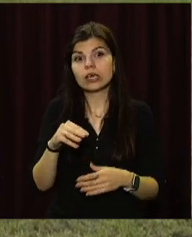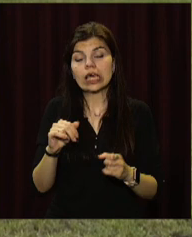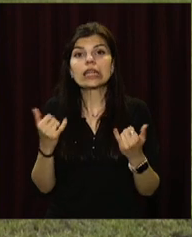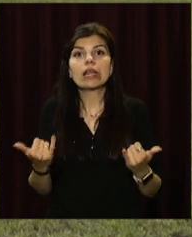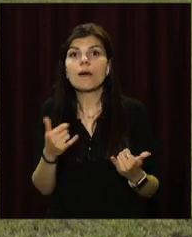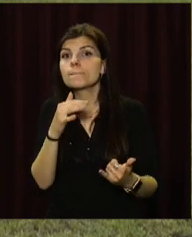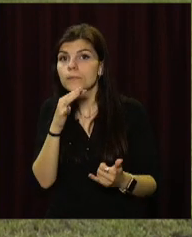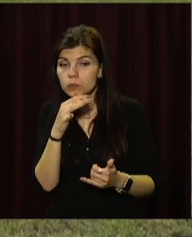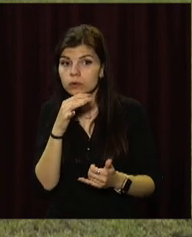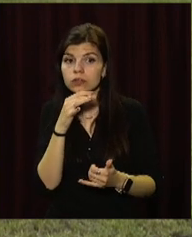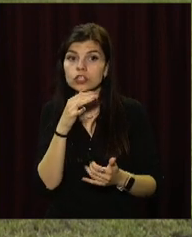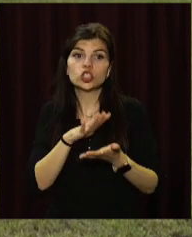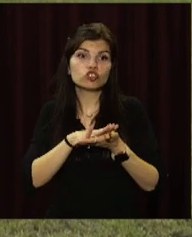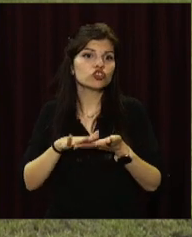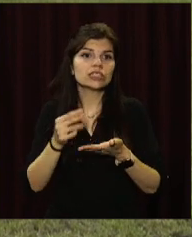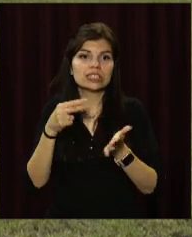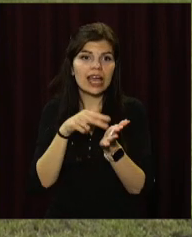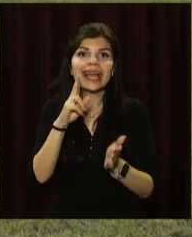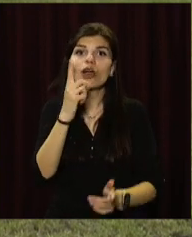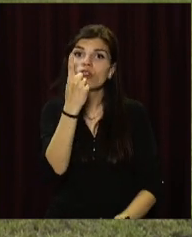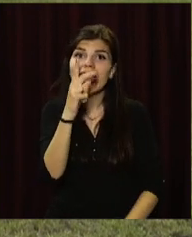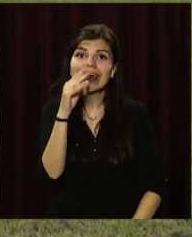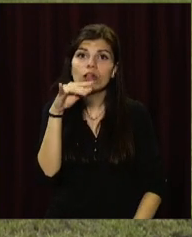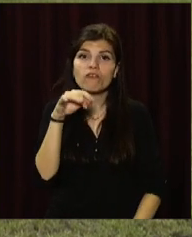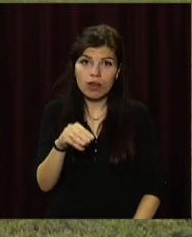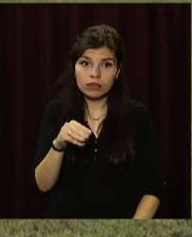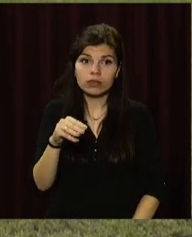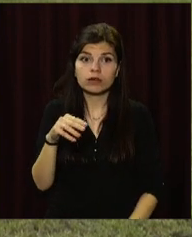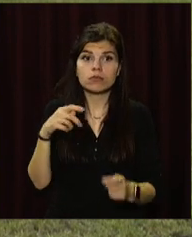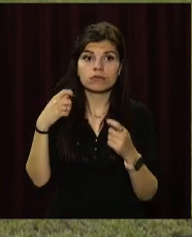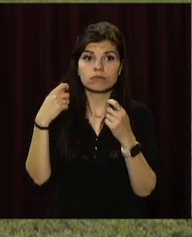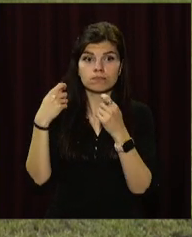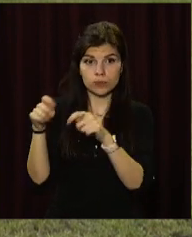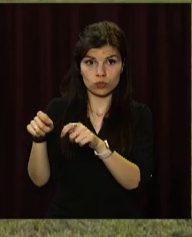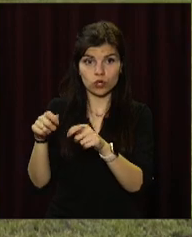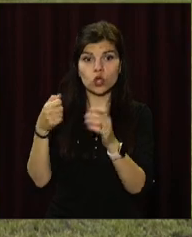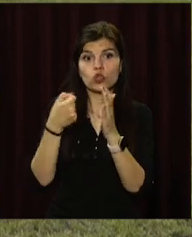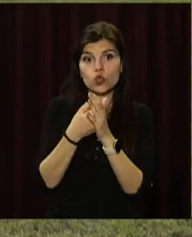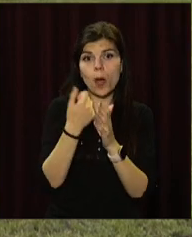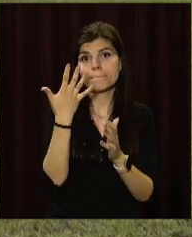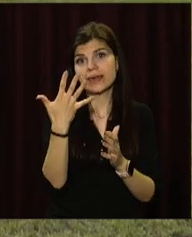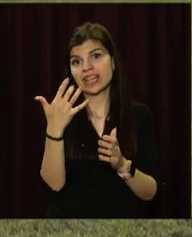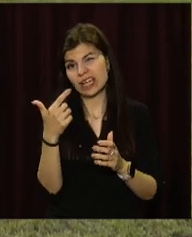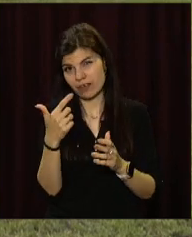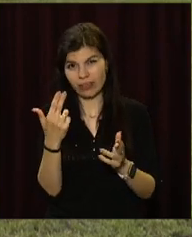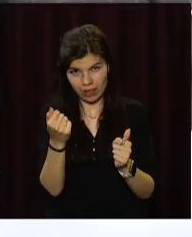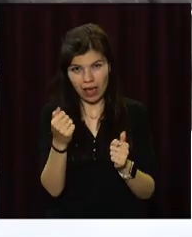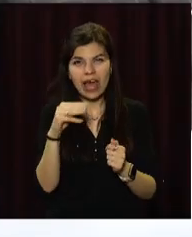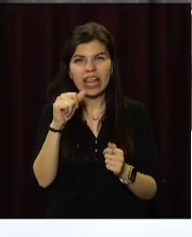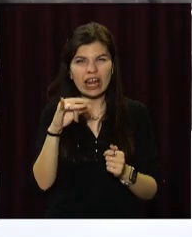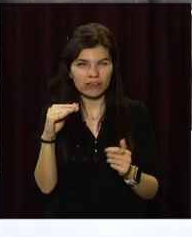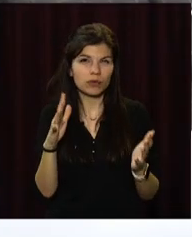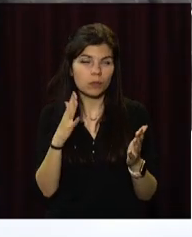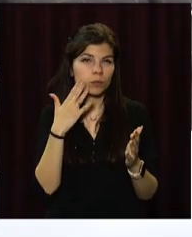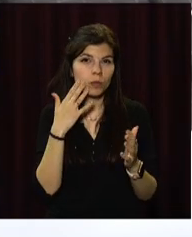даний момент чиста ціна за кВт електроенергії до 5 гривень, да, по тарифу.